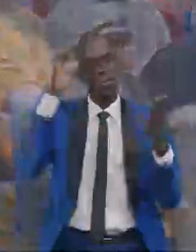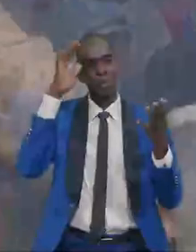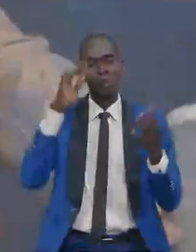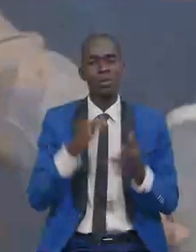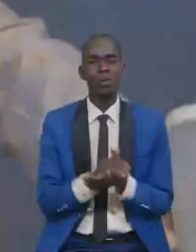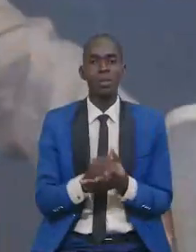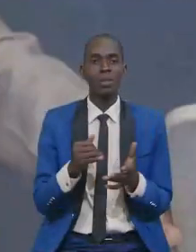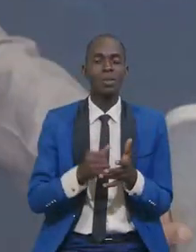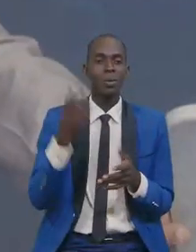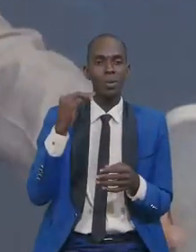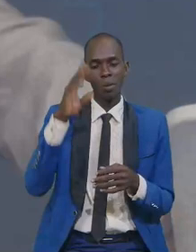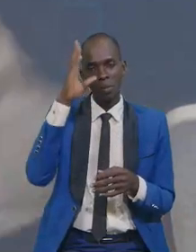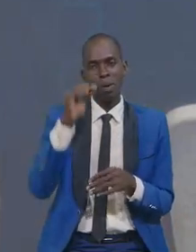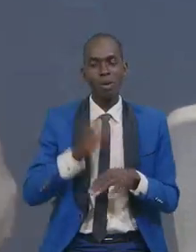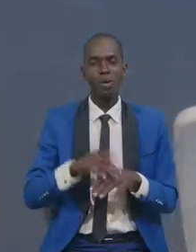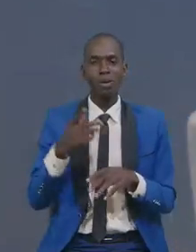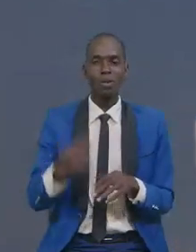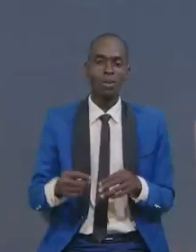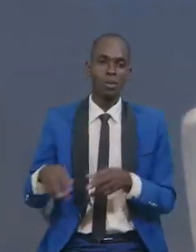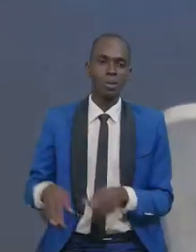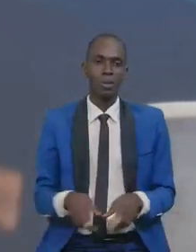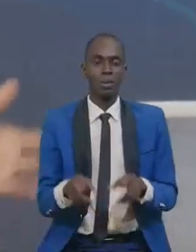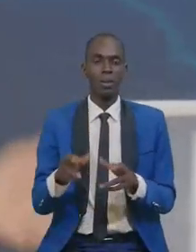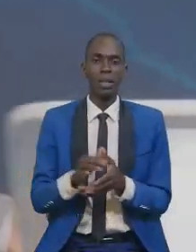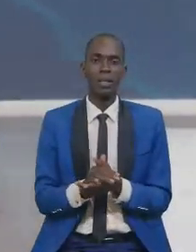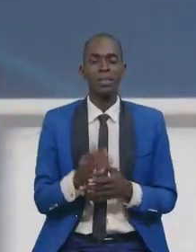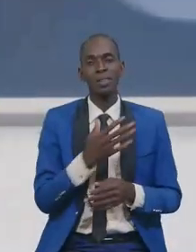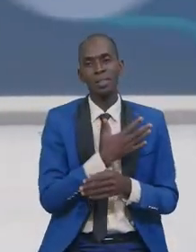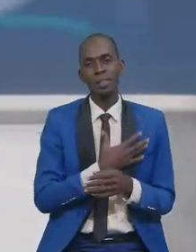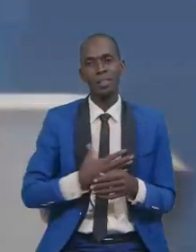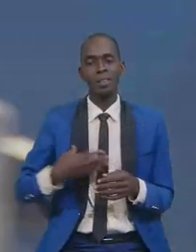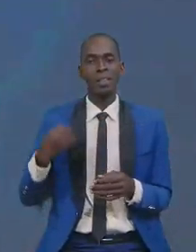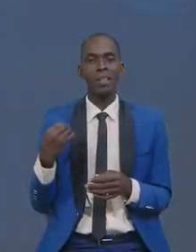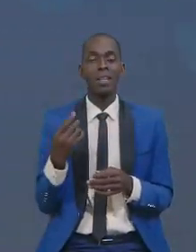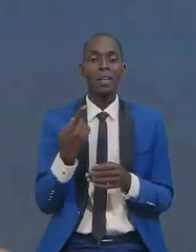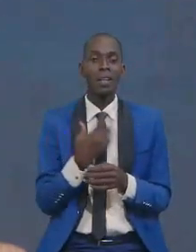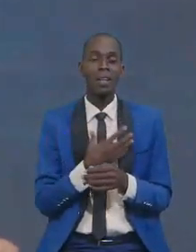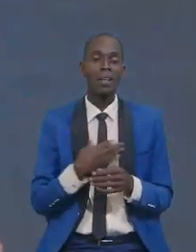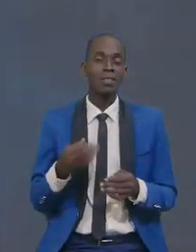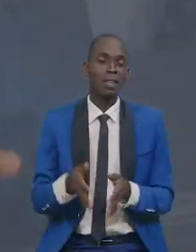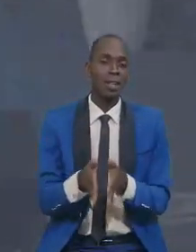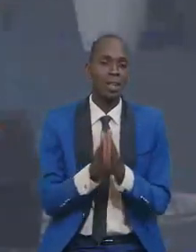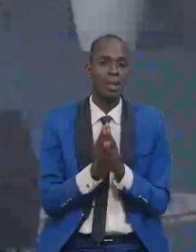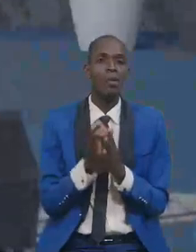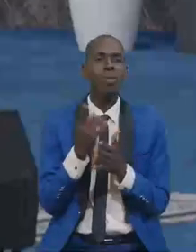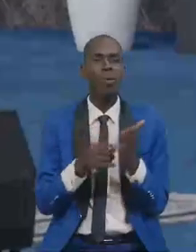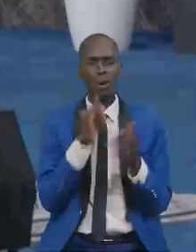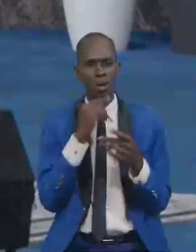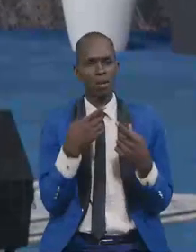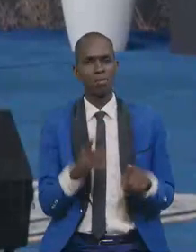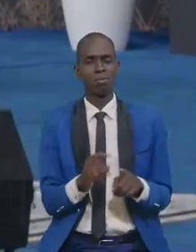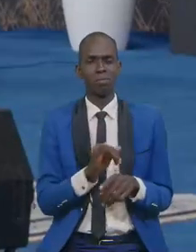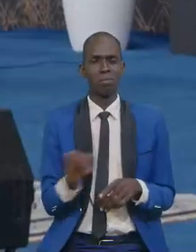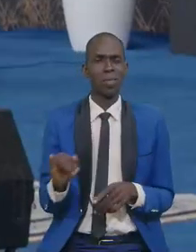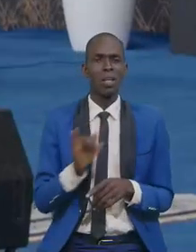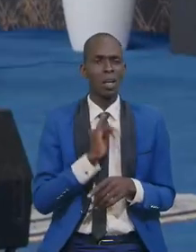espérait, c'était un homme restant au bord de la voie, entendant, il a entendu les gens qui se déplaçaient